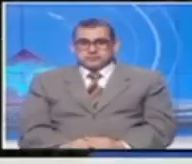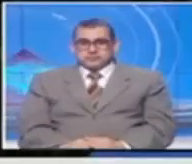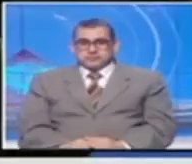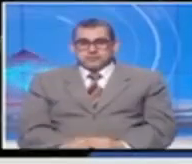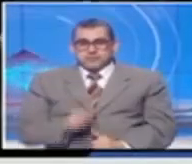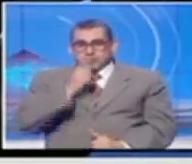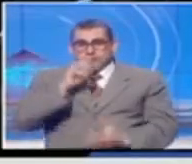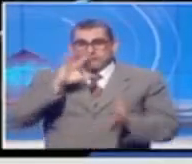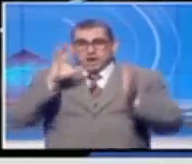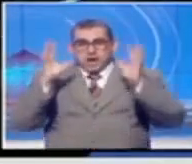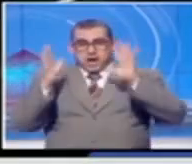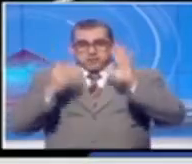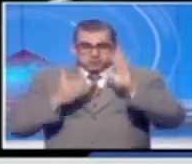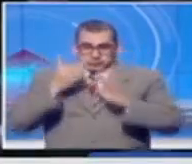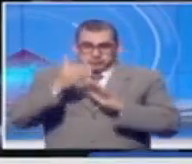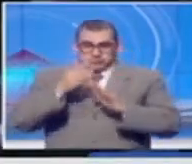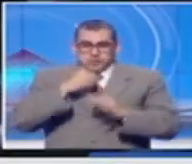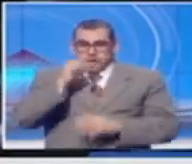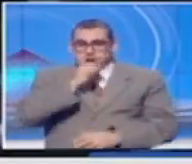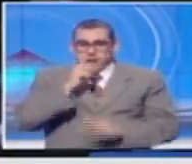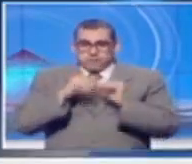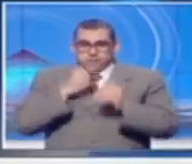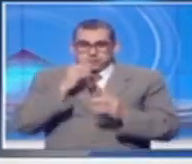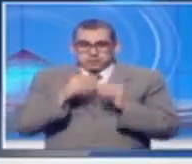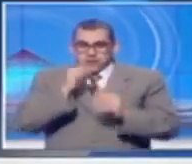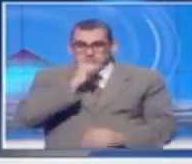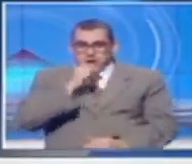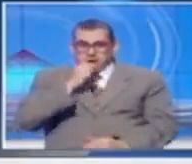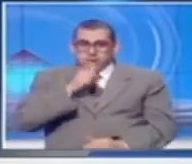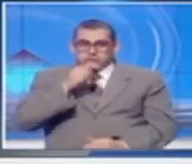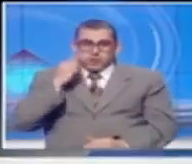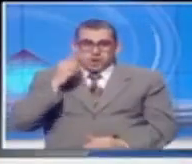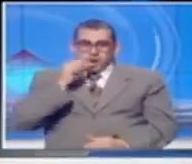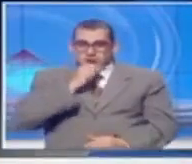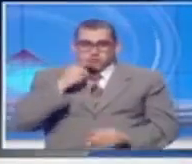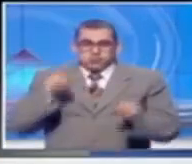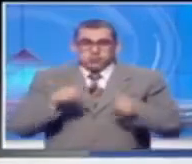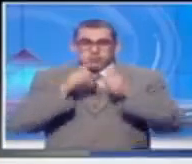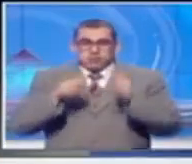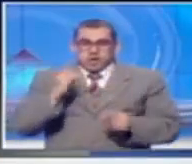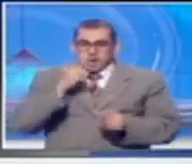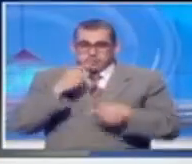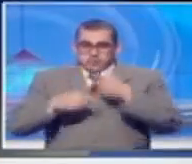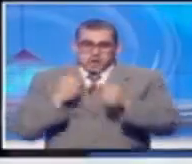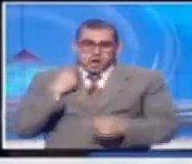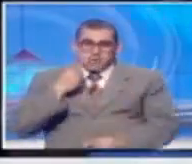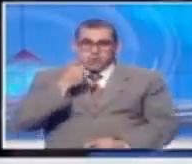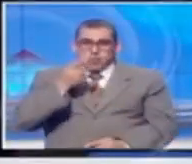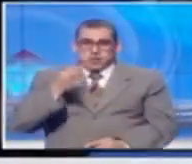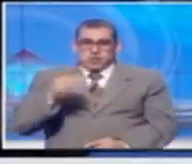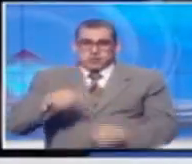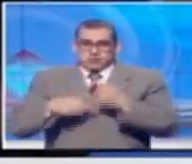ومن العالمية إلى إحياء الأغنية المصرية، لمع مهرجان الموسيقى العربية في دورته